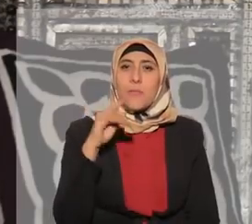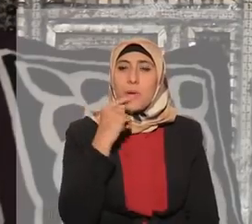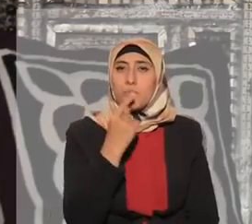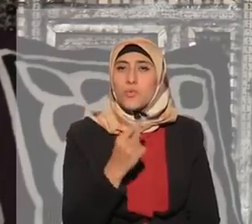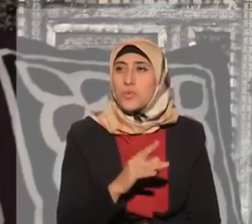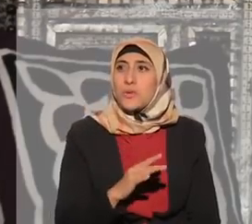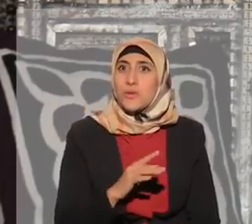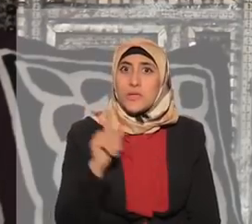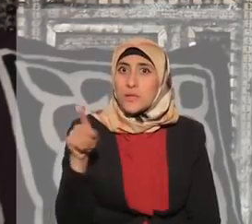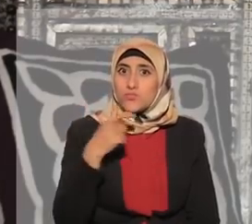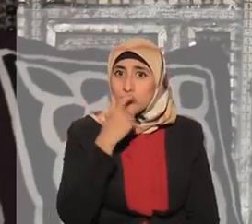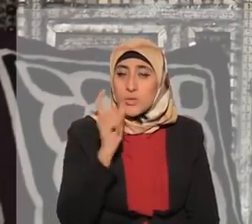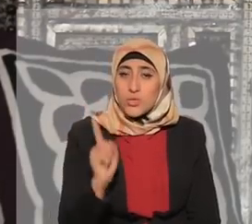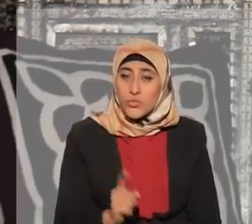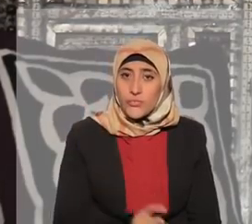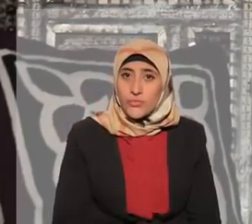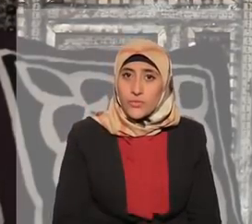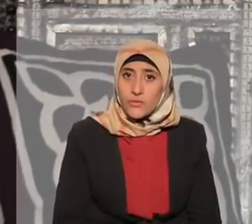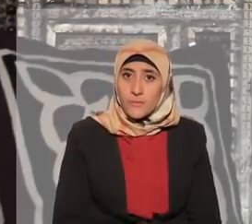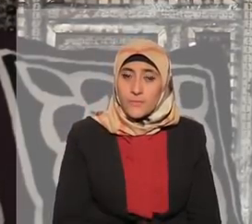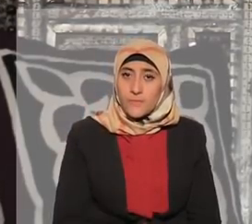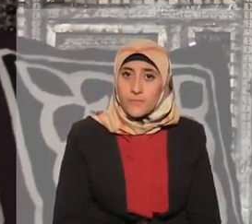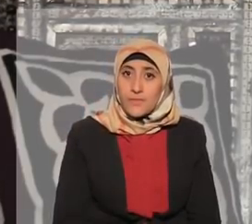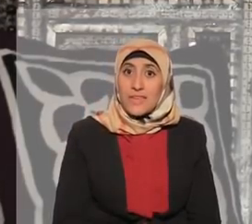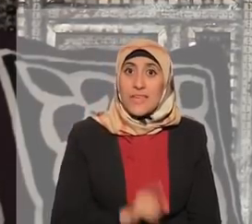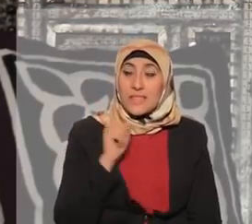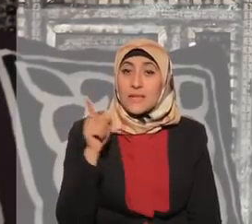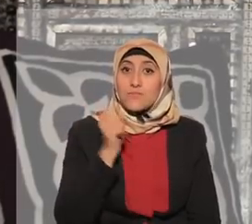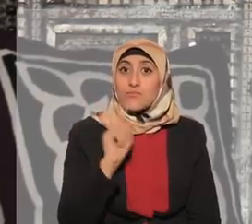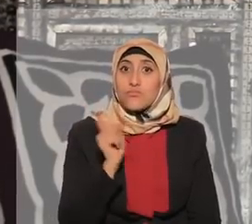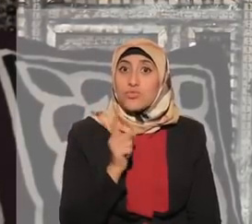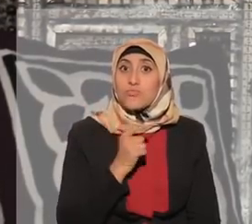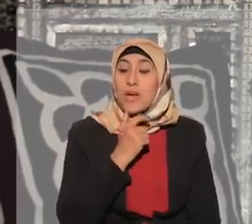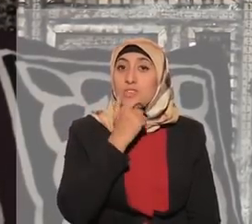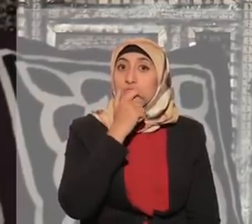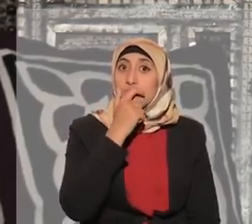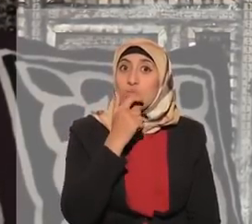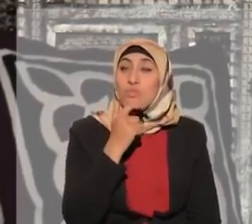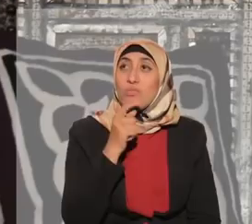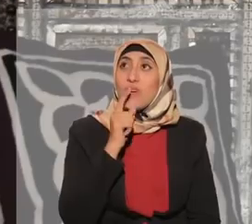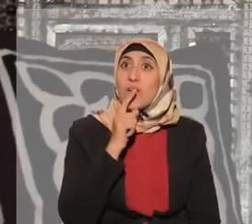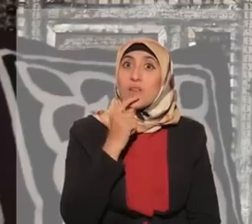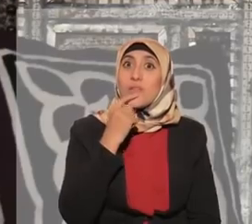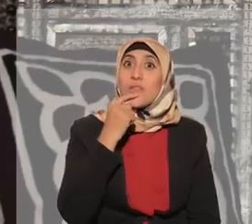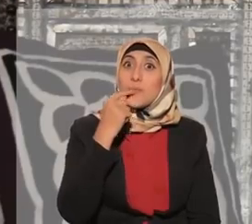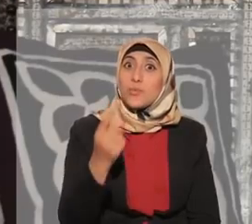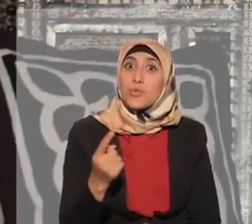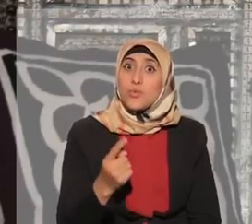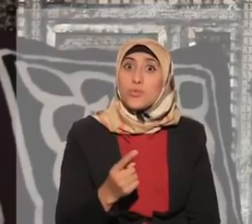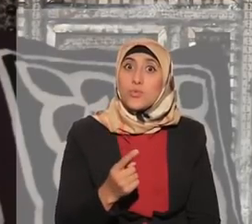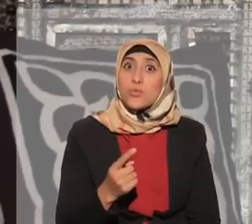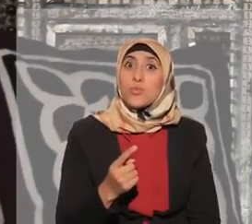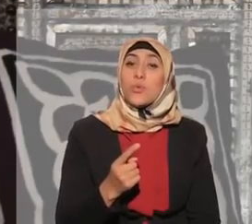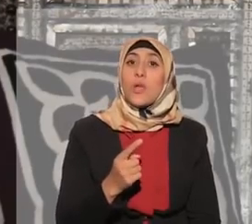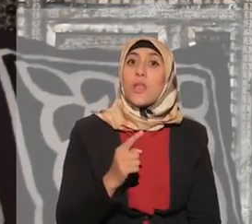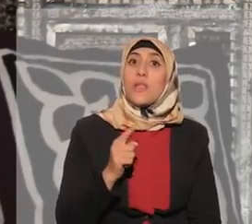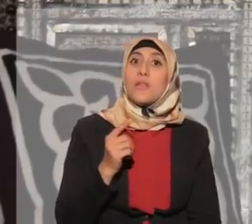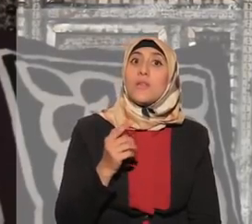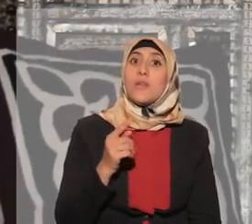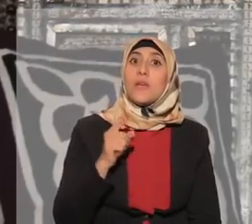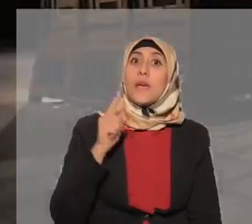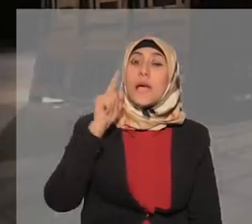السيدة رابعة، أما تستحي؟ أما تستحي أن تسأله الرضا عنك وأنت غير راض